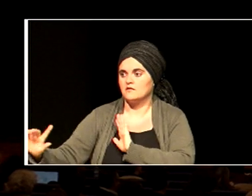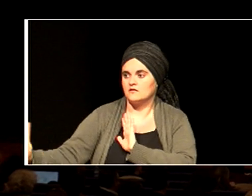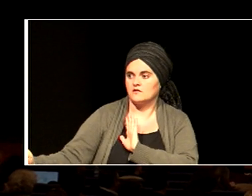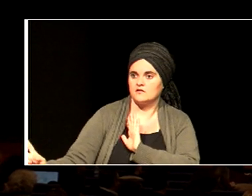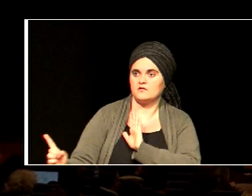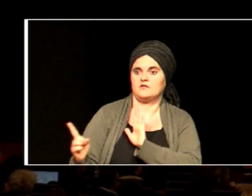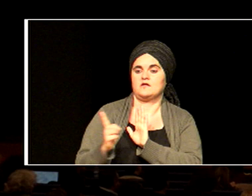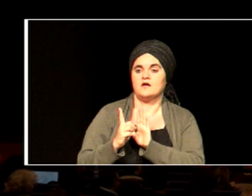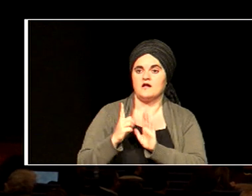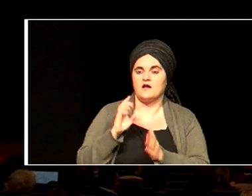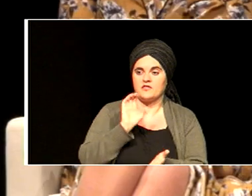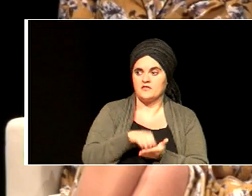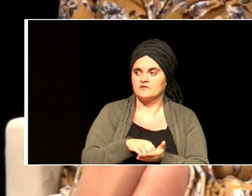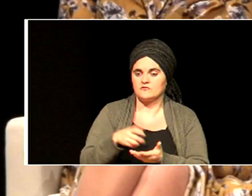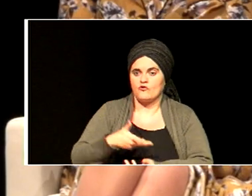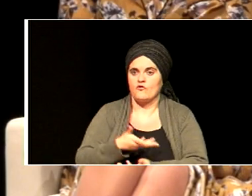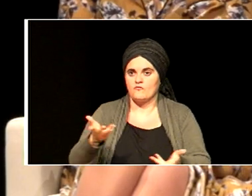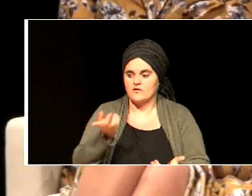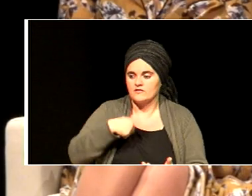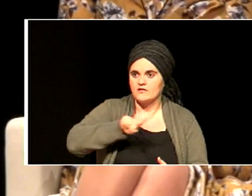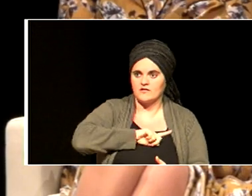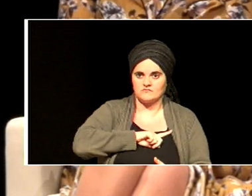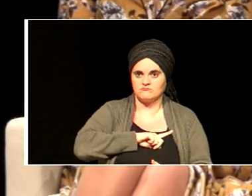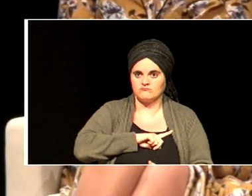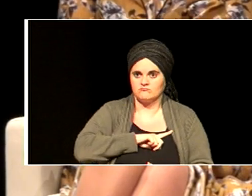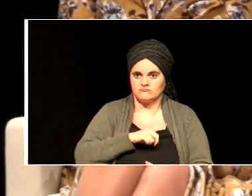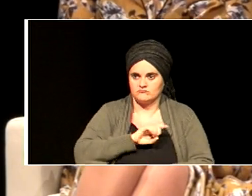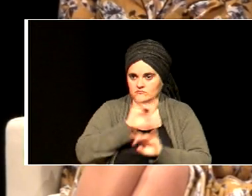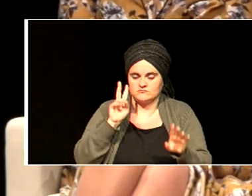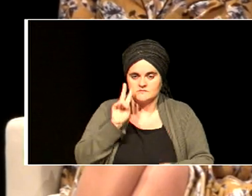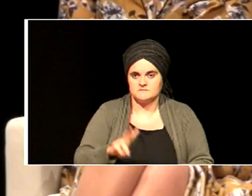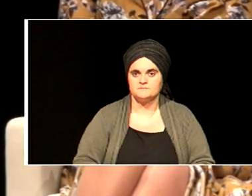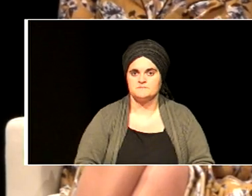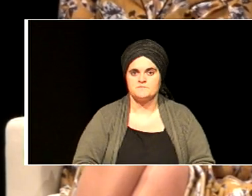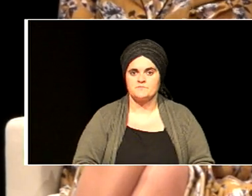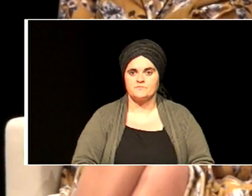handiagoa daukatela esan genezake. Eta bueno, ba,